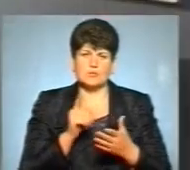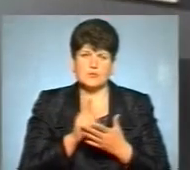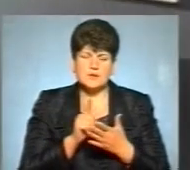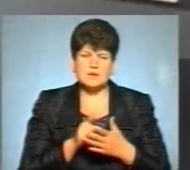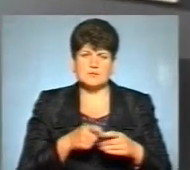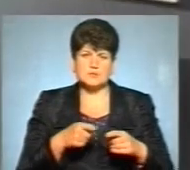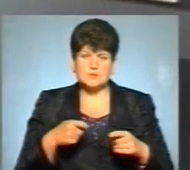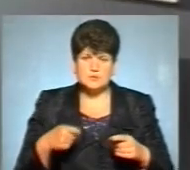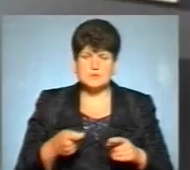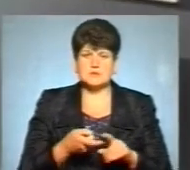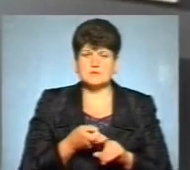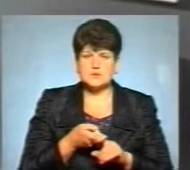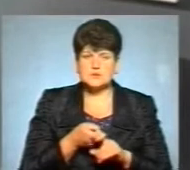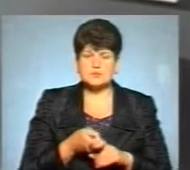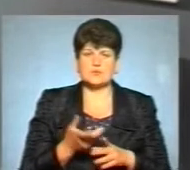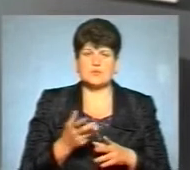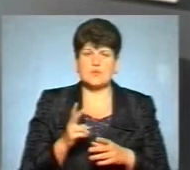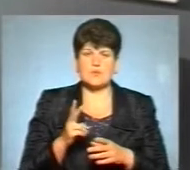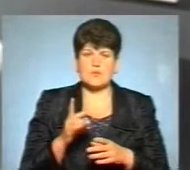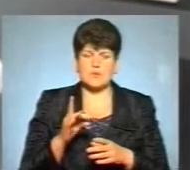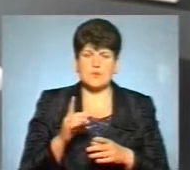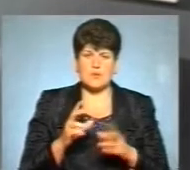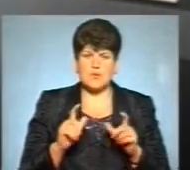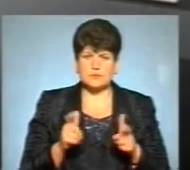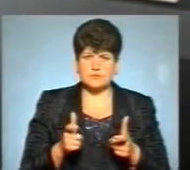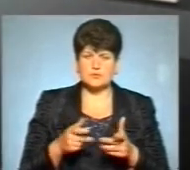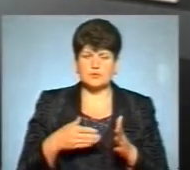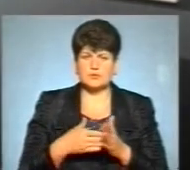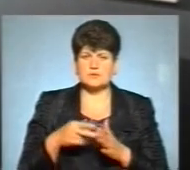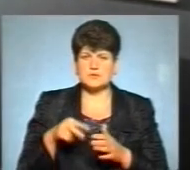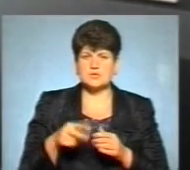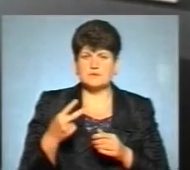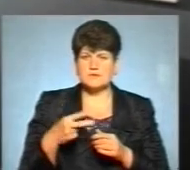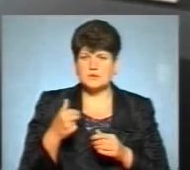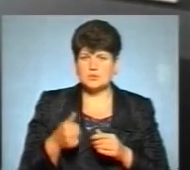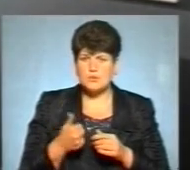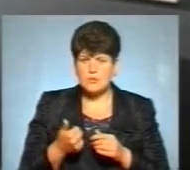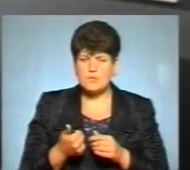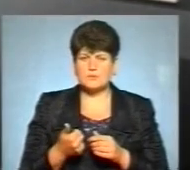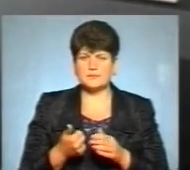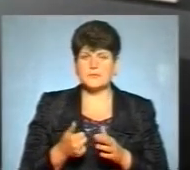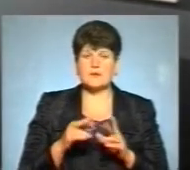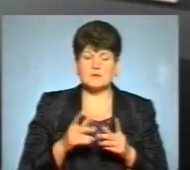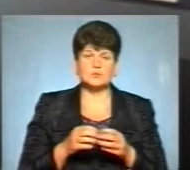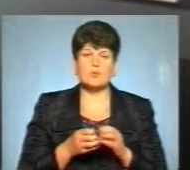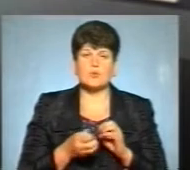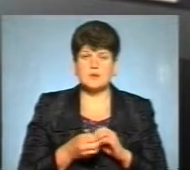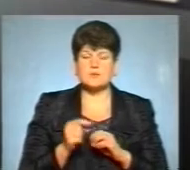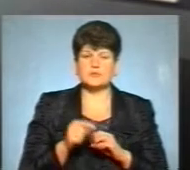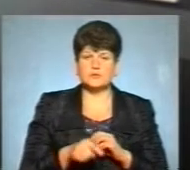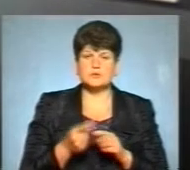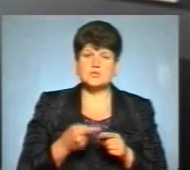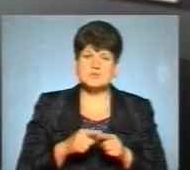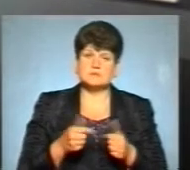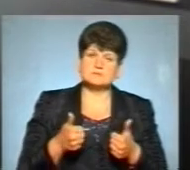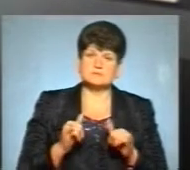відстрочили їх в зв'язку з коронавірусом до 2021 року, там до 2020 року, як які до кінця. І тут проблема в тому, чи це негативно, чи